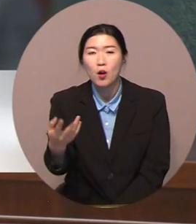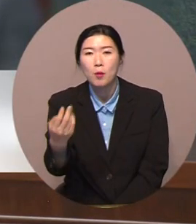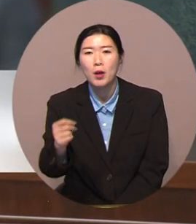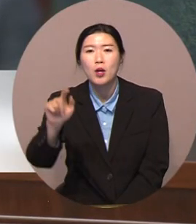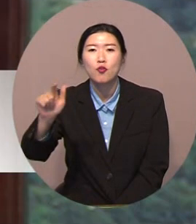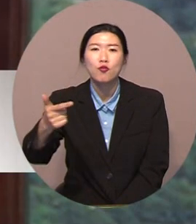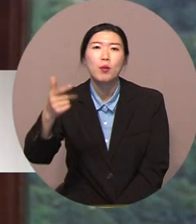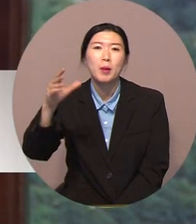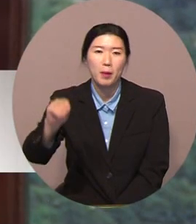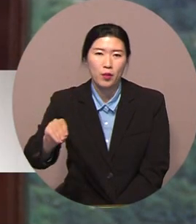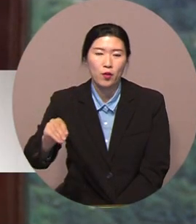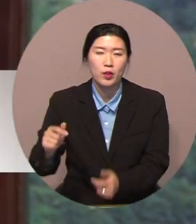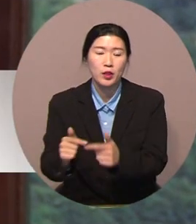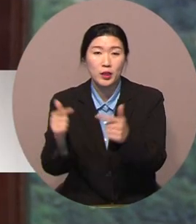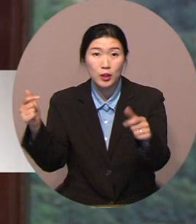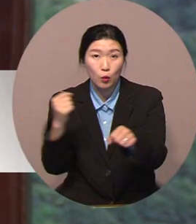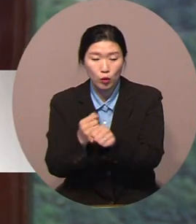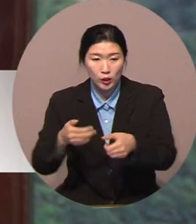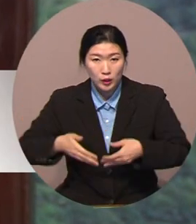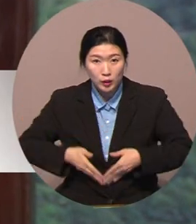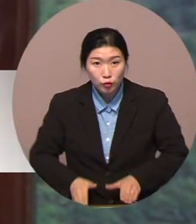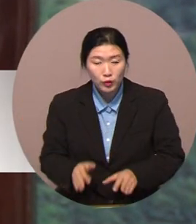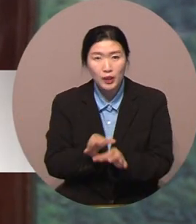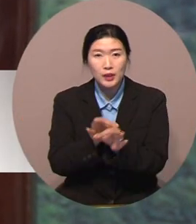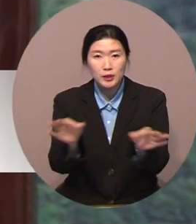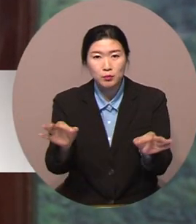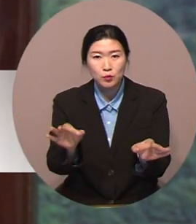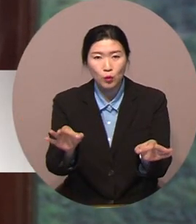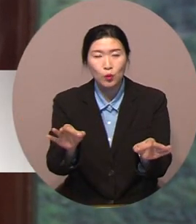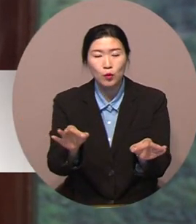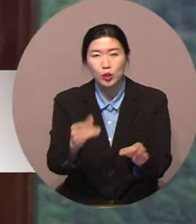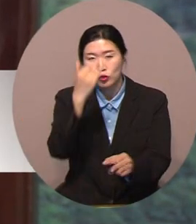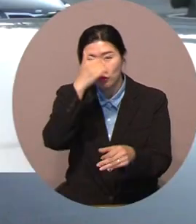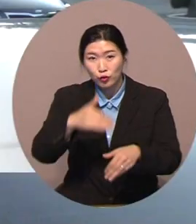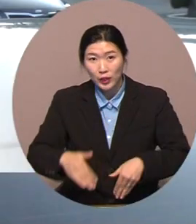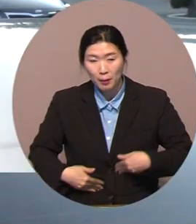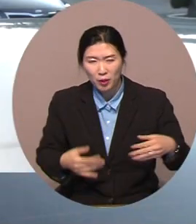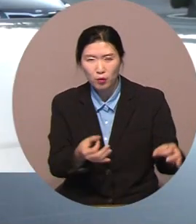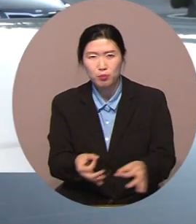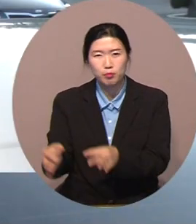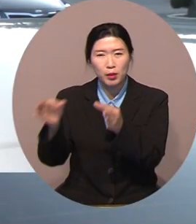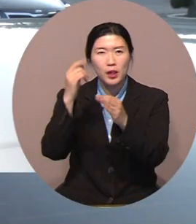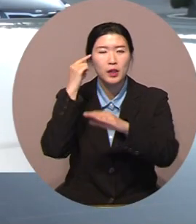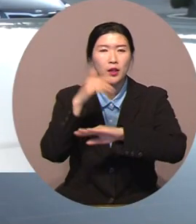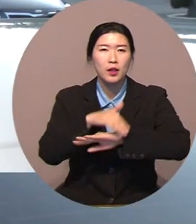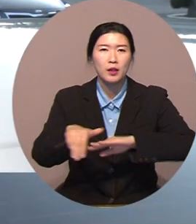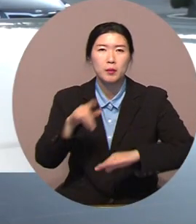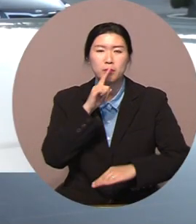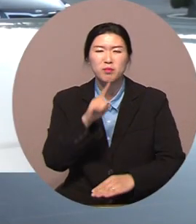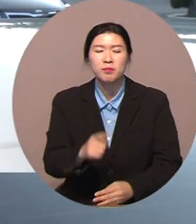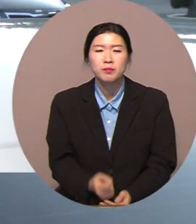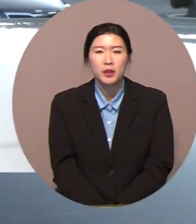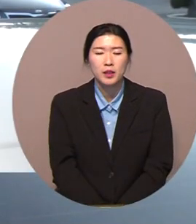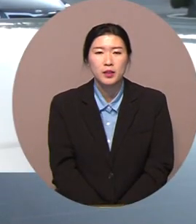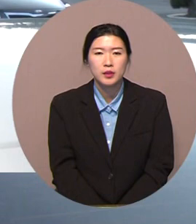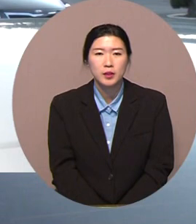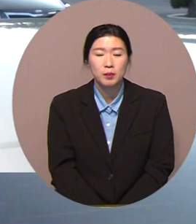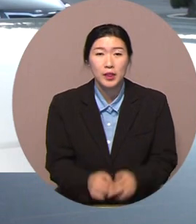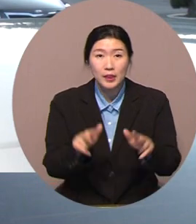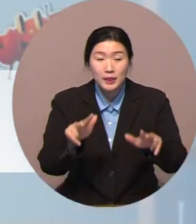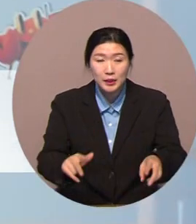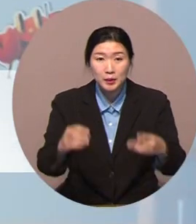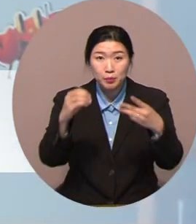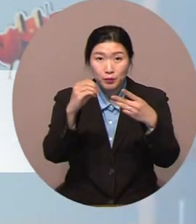많은 600만 원으로 늘리고 출산 장려금도 충남 최고 수준으로 높이겠다고 밝혔습니다 태양군의